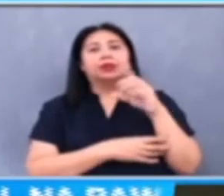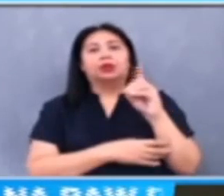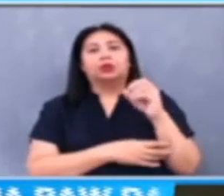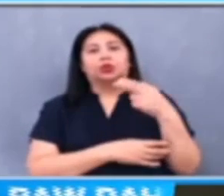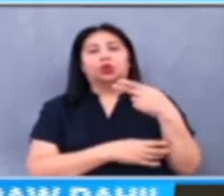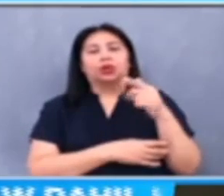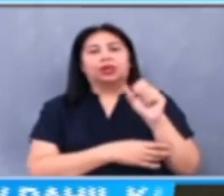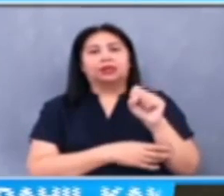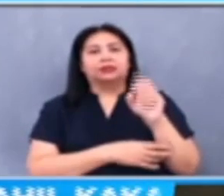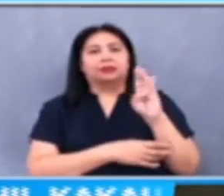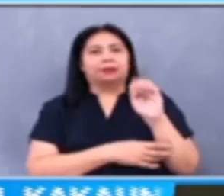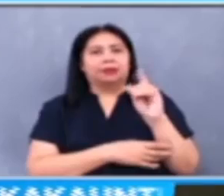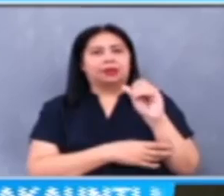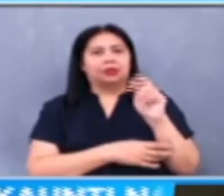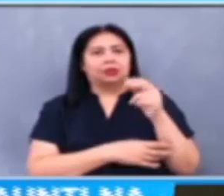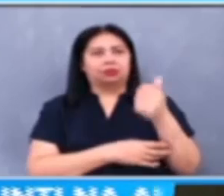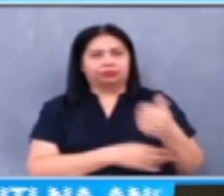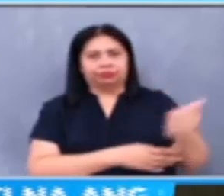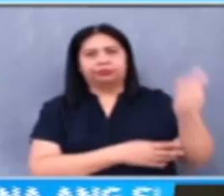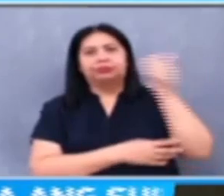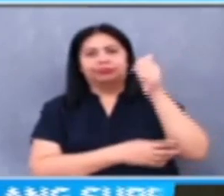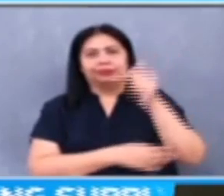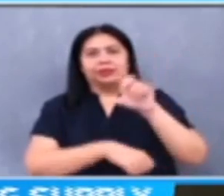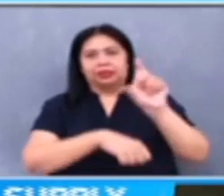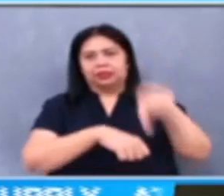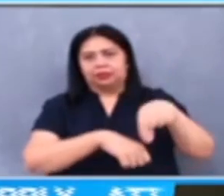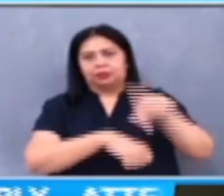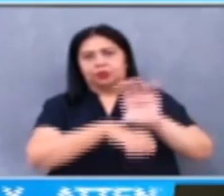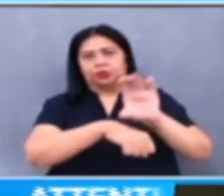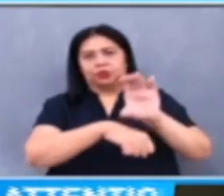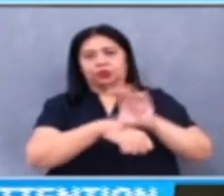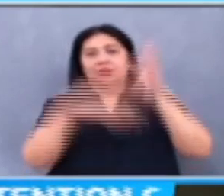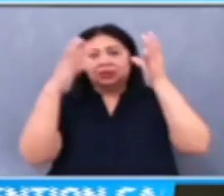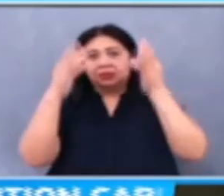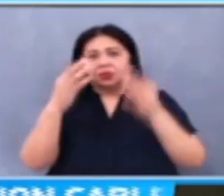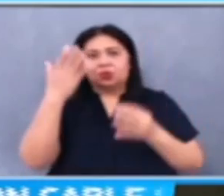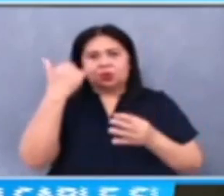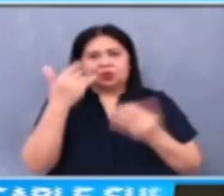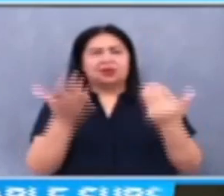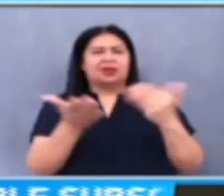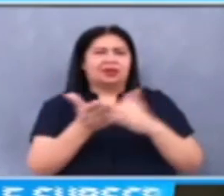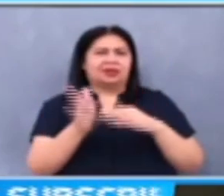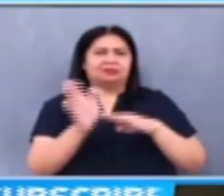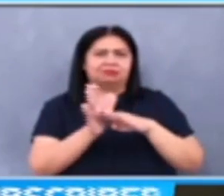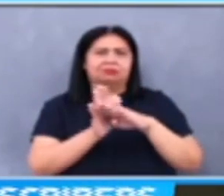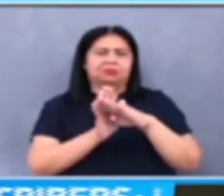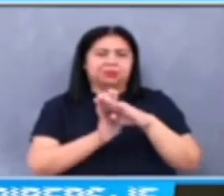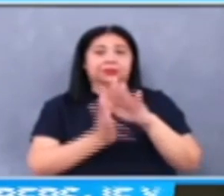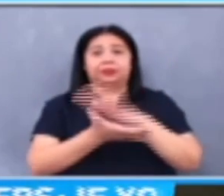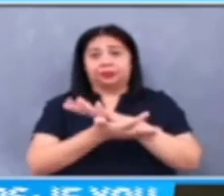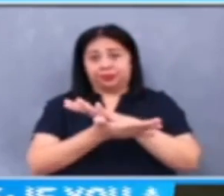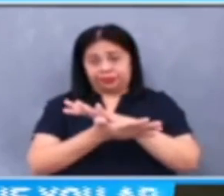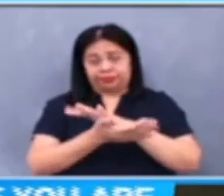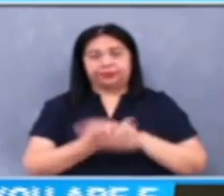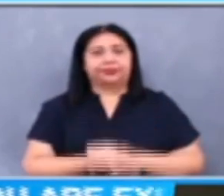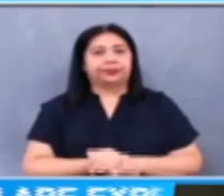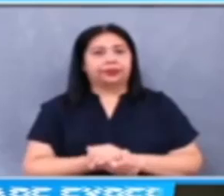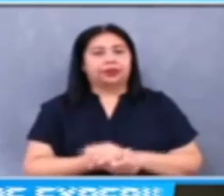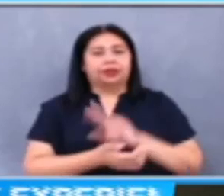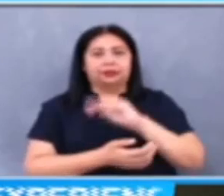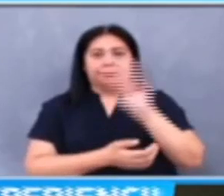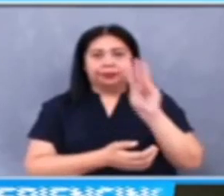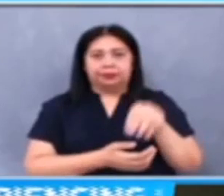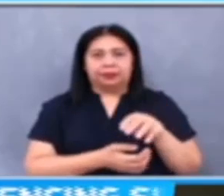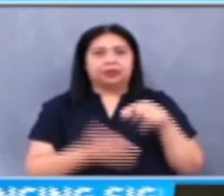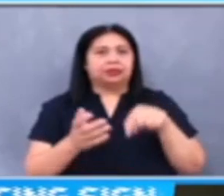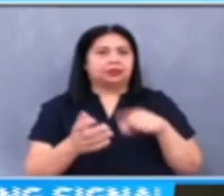Minor Basilica of the Black Nazarene na ang desisyon ay bunsod ng huling pagtaas sa mga kaso ng COVID-19 sa Maynila. Ito ay bahagi